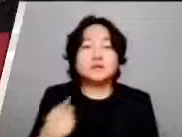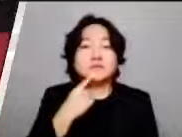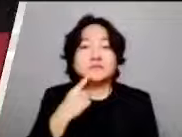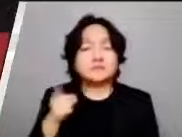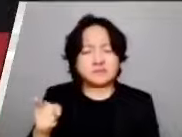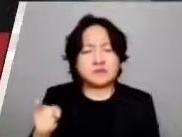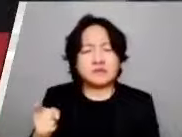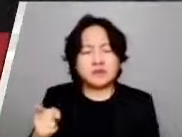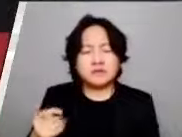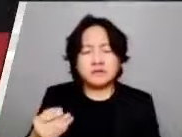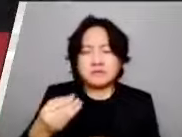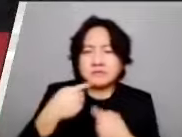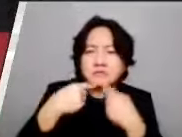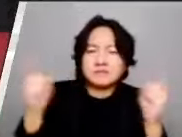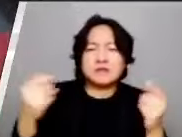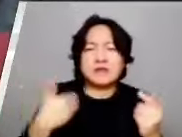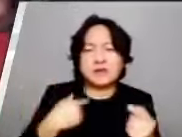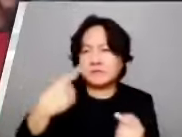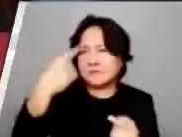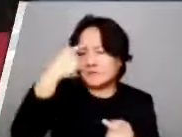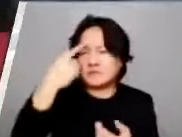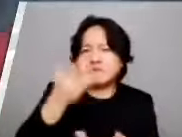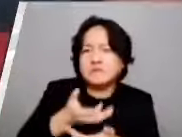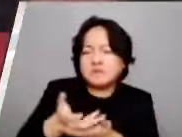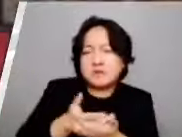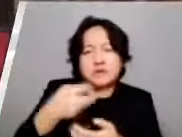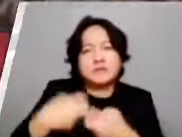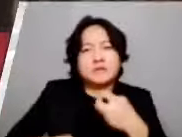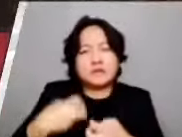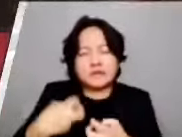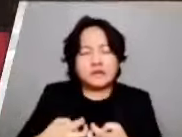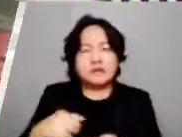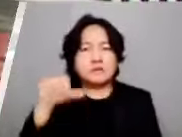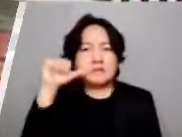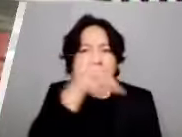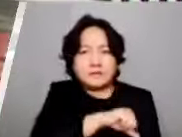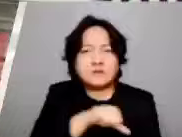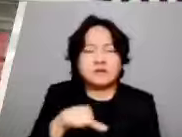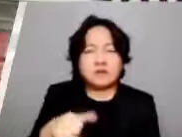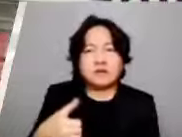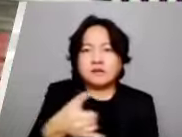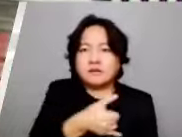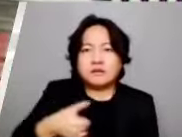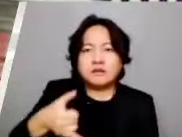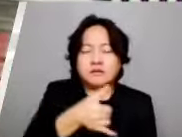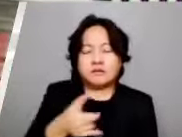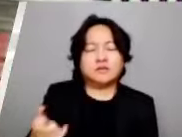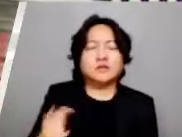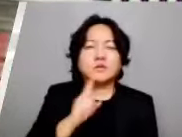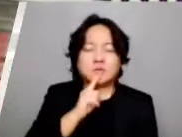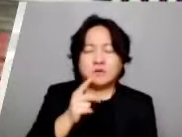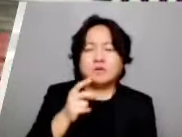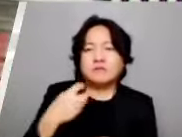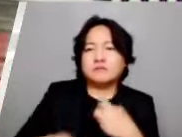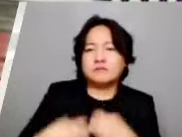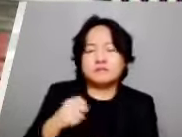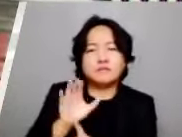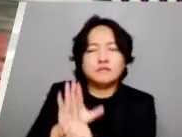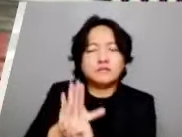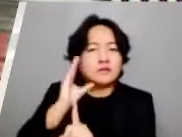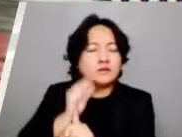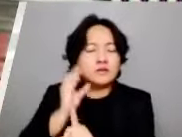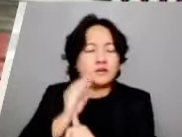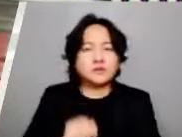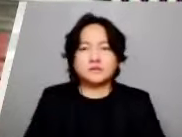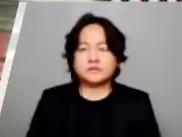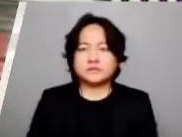mental health at alcohol para raw makakope sa pressures of fame. Fame can mean a few things, and like, I often think that people hold like